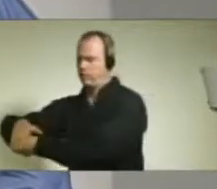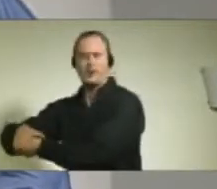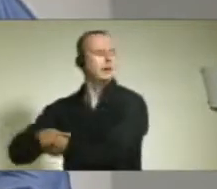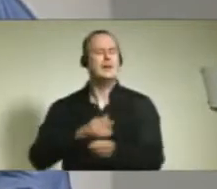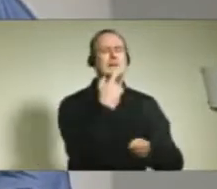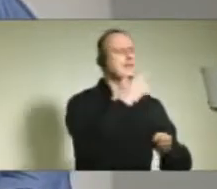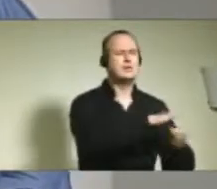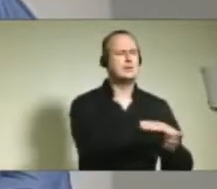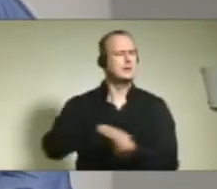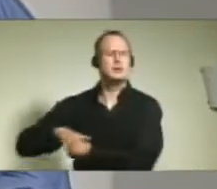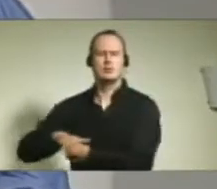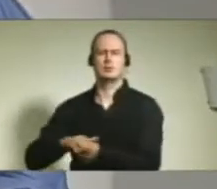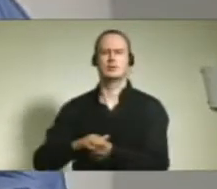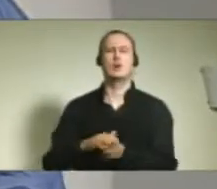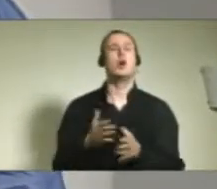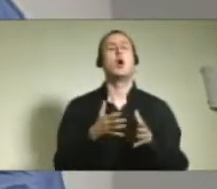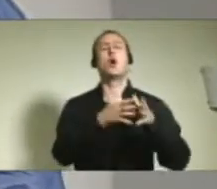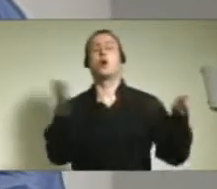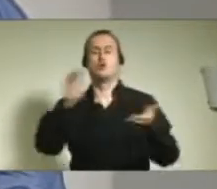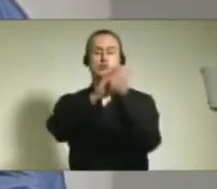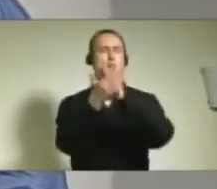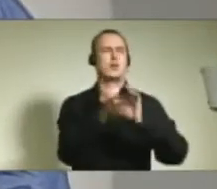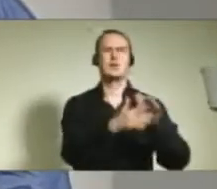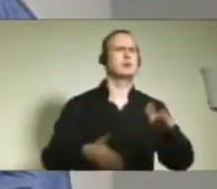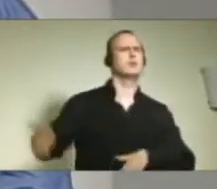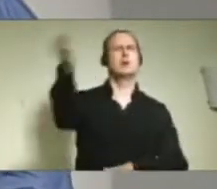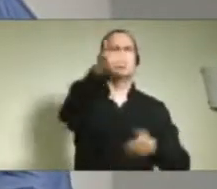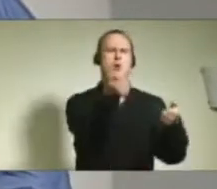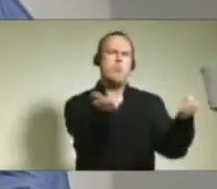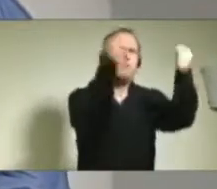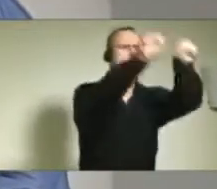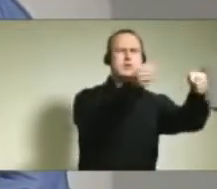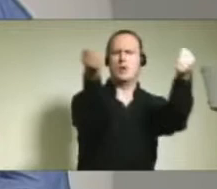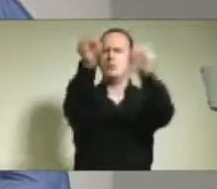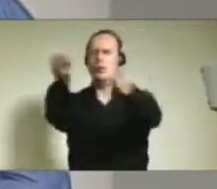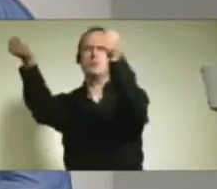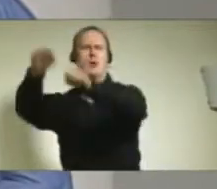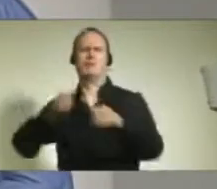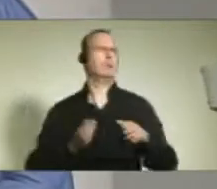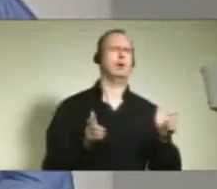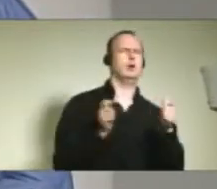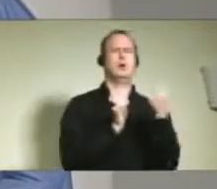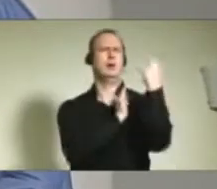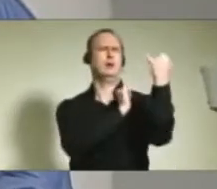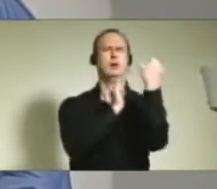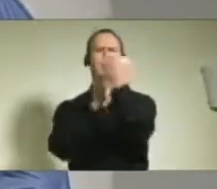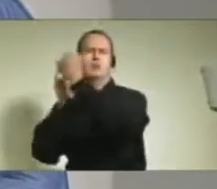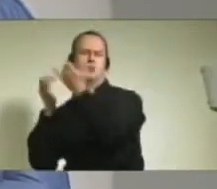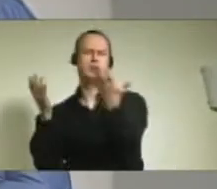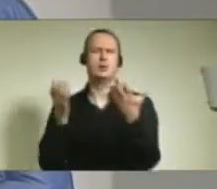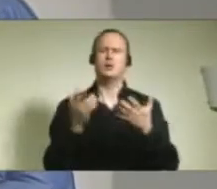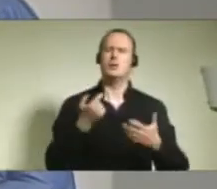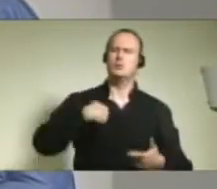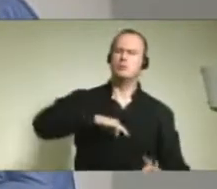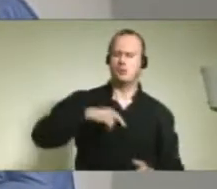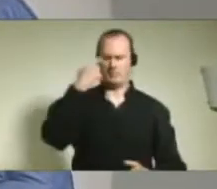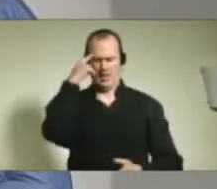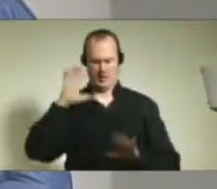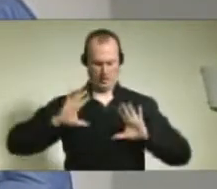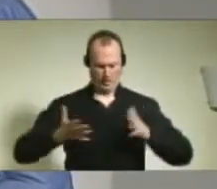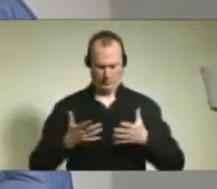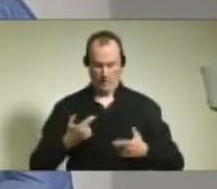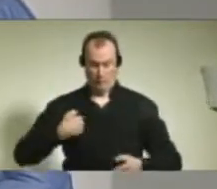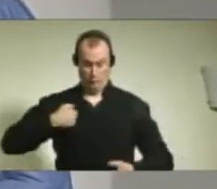grandes entreprises. Et en rentrant chez nous, on s'est dit que pour réussir notre organisation, il fallait